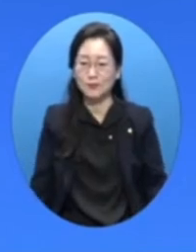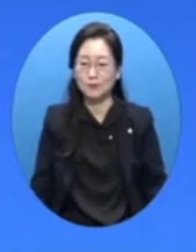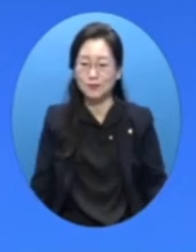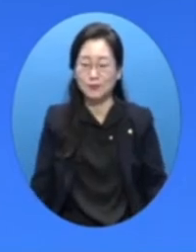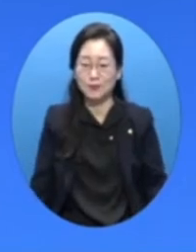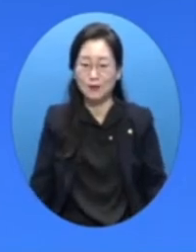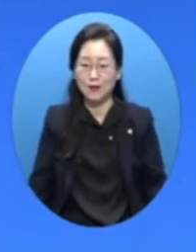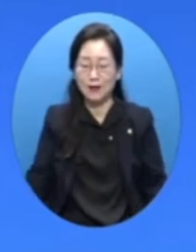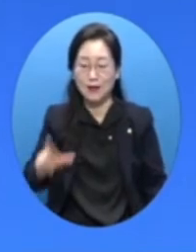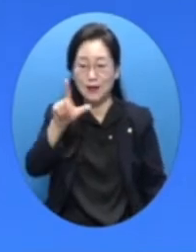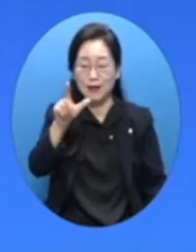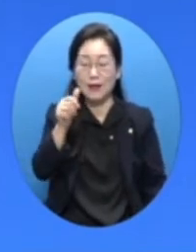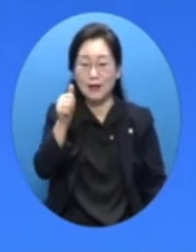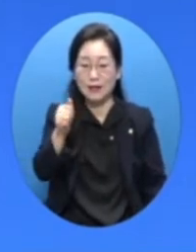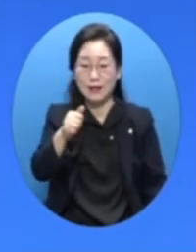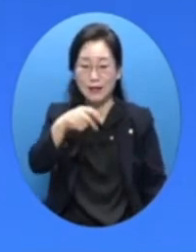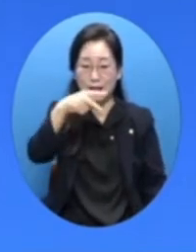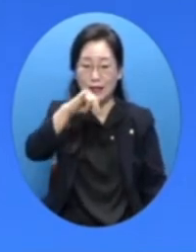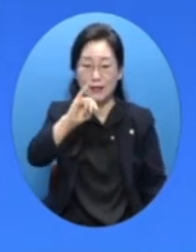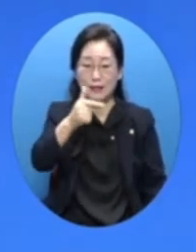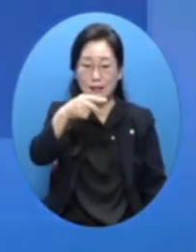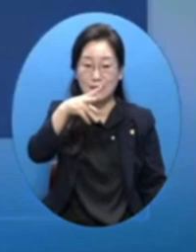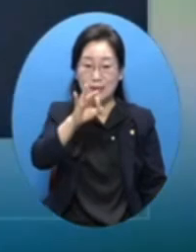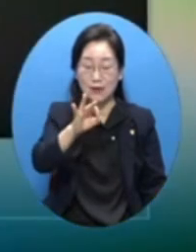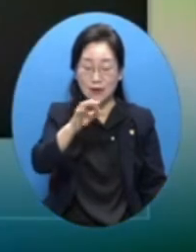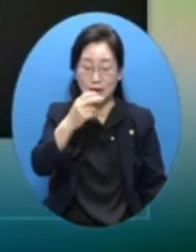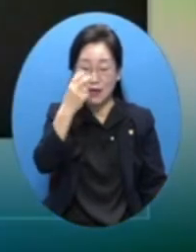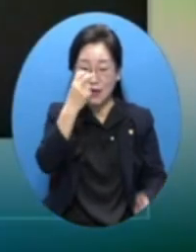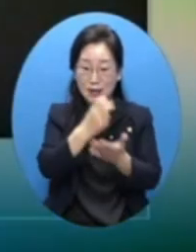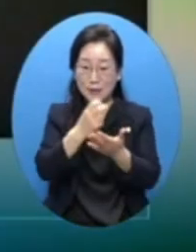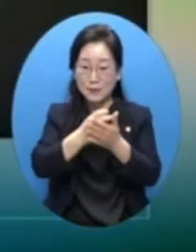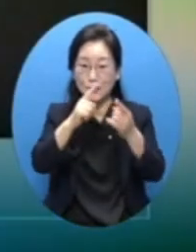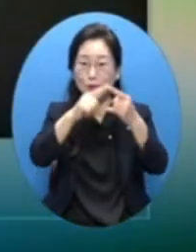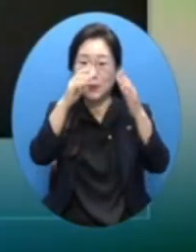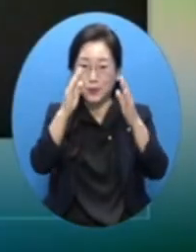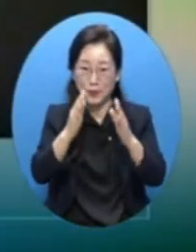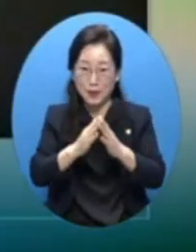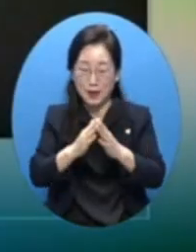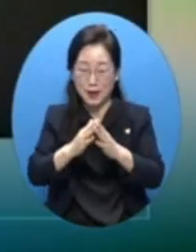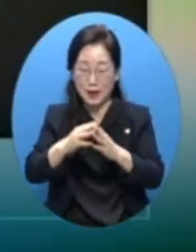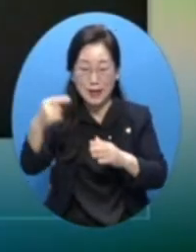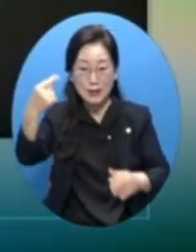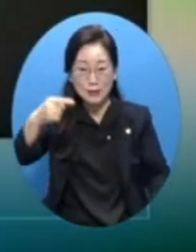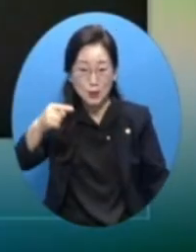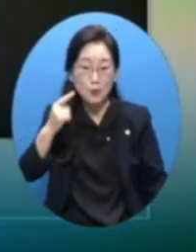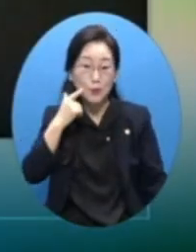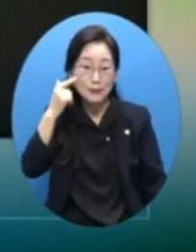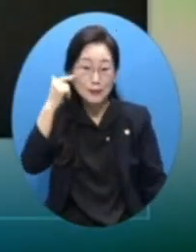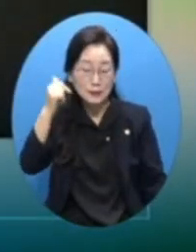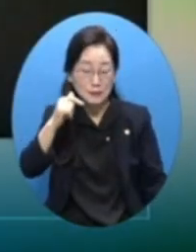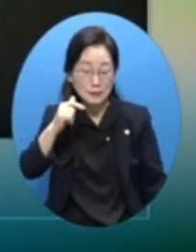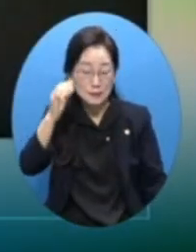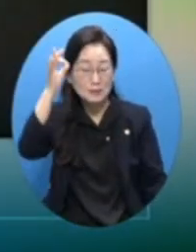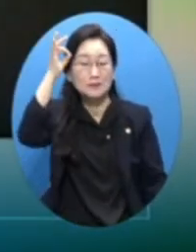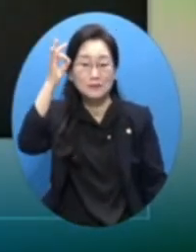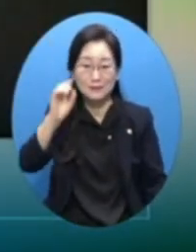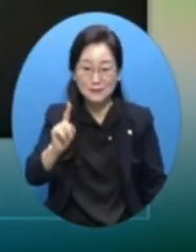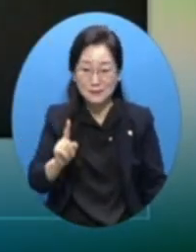LA 신성 감리교회 원로 목사님 천영주 목사님 하시는 말씀이 늘 기억이 납니다. 그